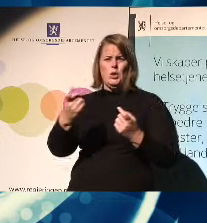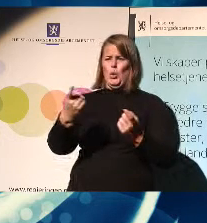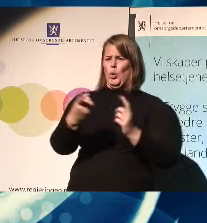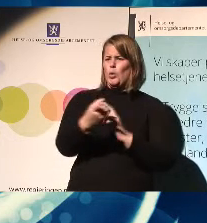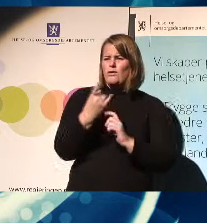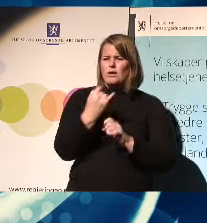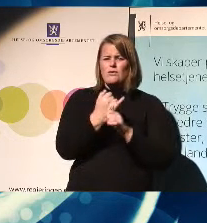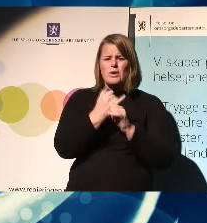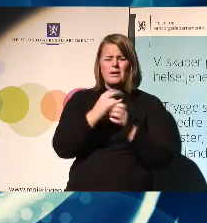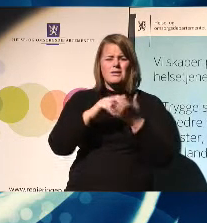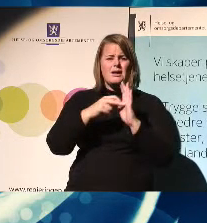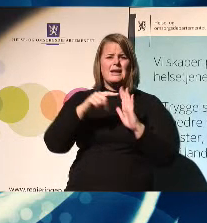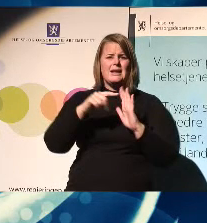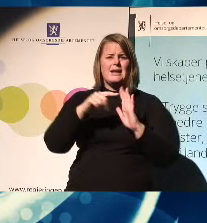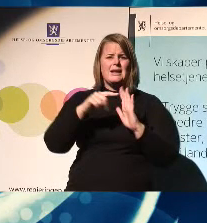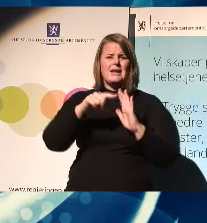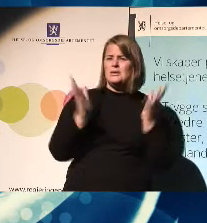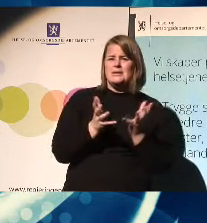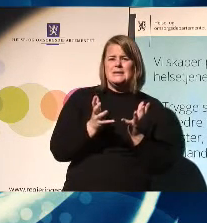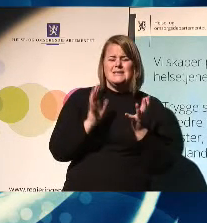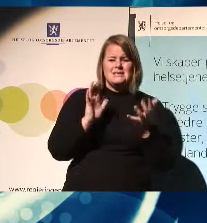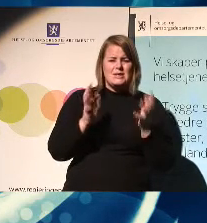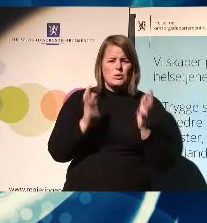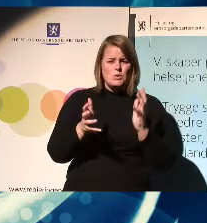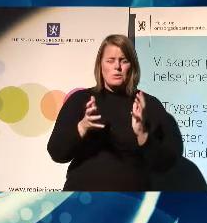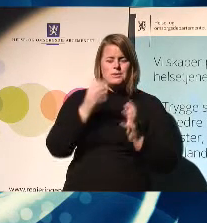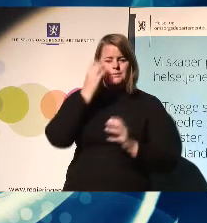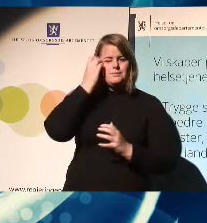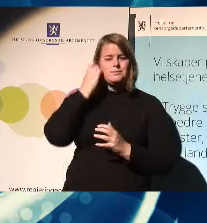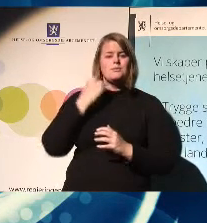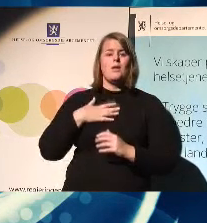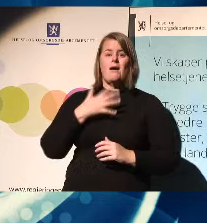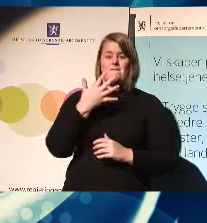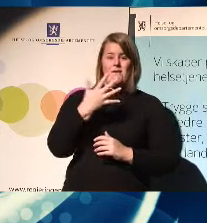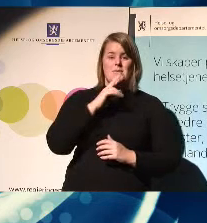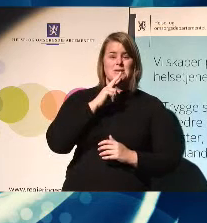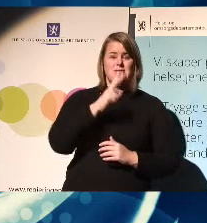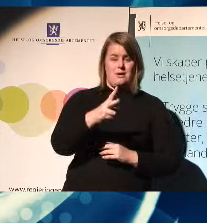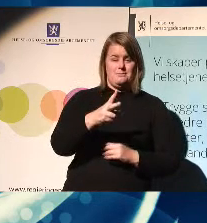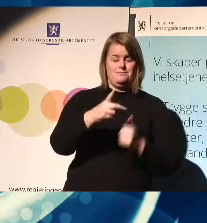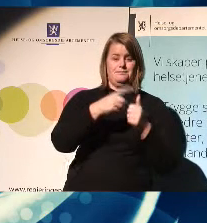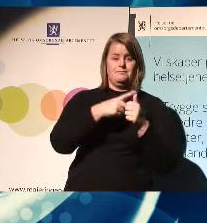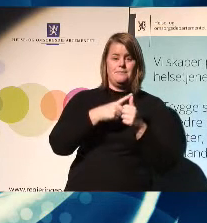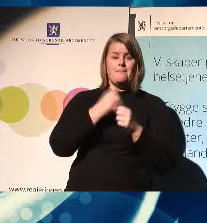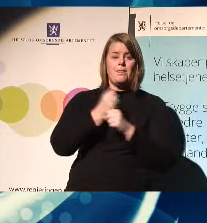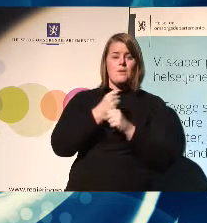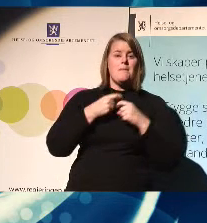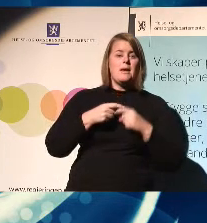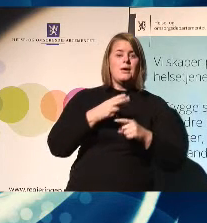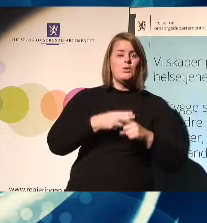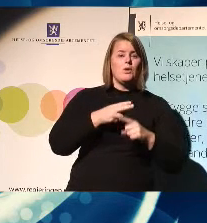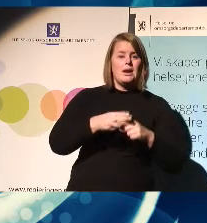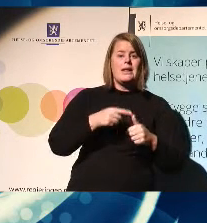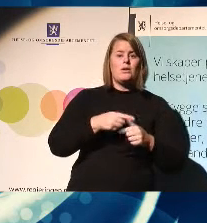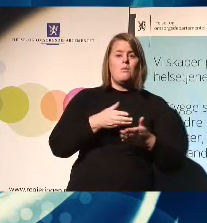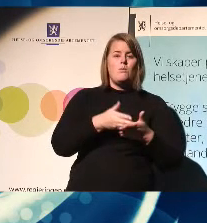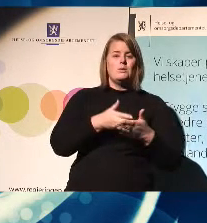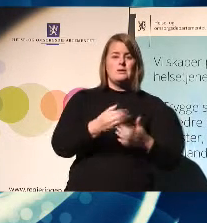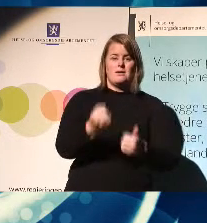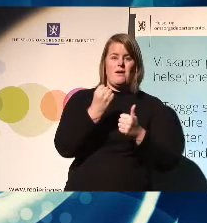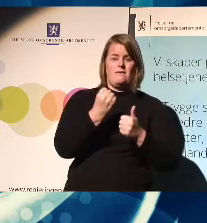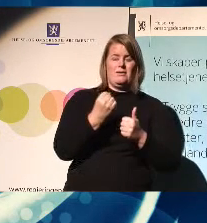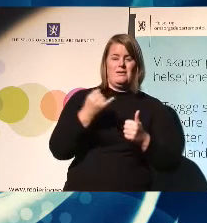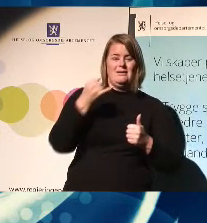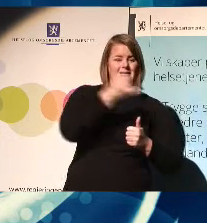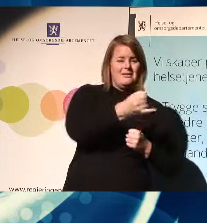helhetlige utfordringsbildet. Og jeg har som sagt fem svar. Jeg sier vi må jobbe med utholdenhet og motstandskraft i den